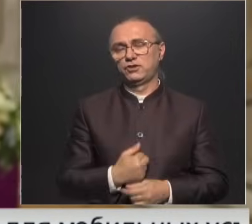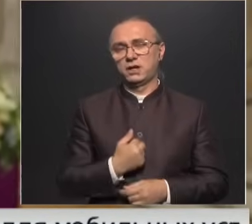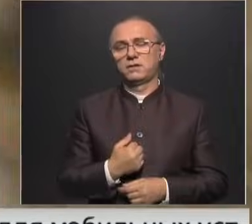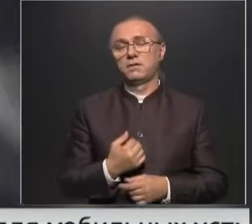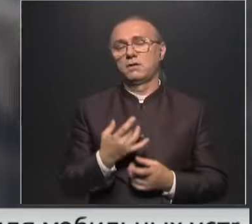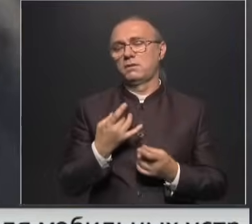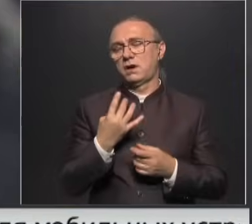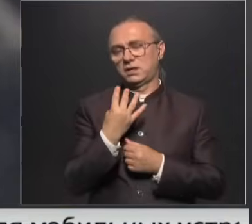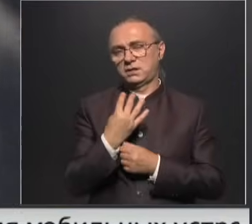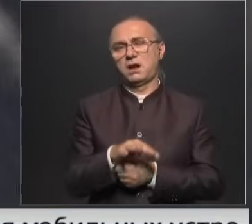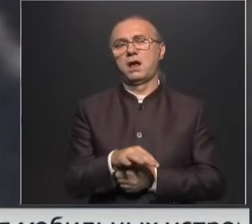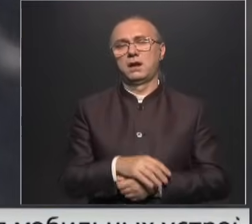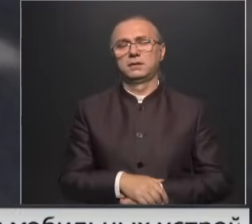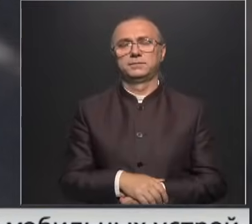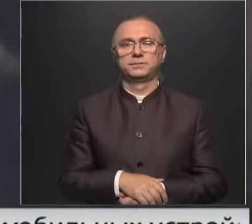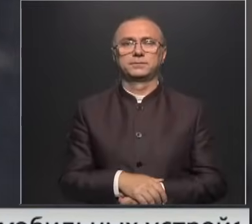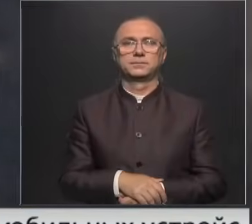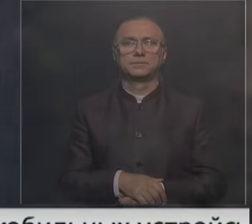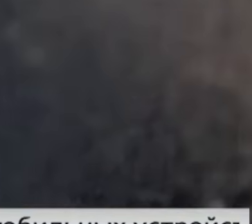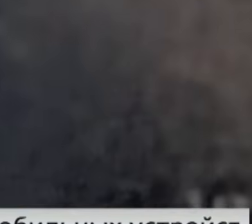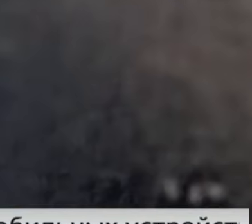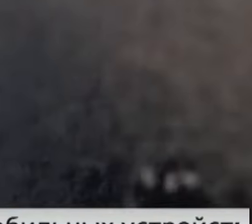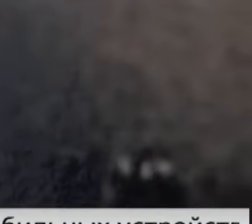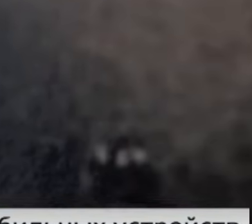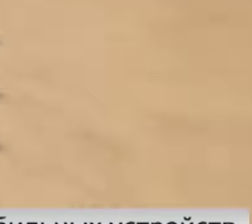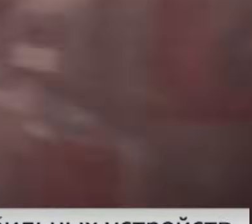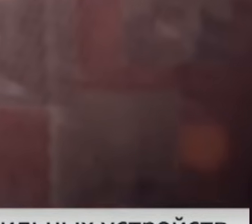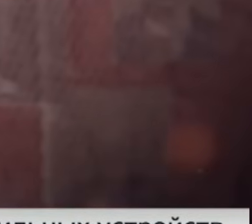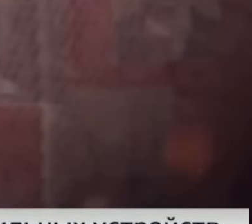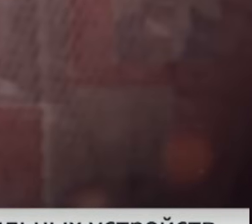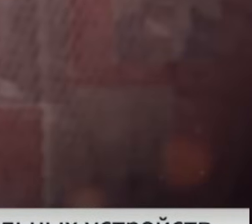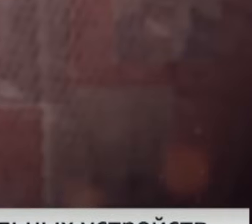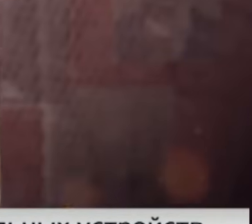же. Имя Иван Яковлевич Моисеев. Год рождения